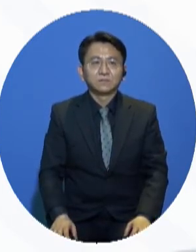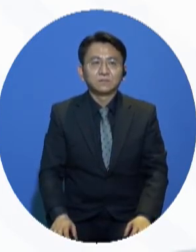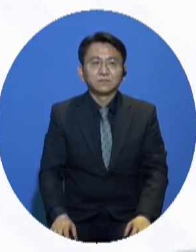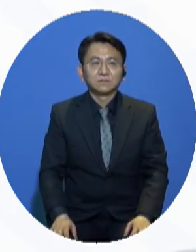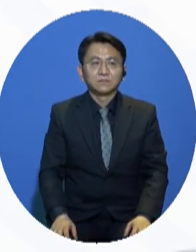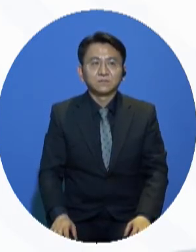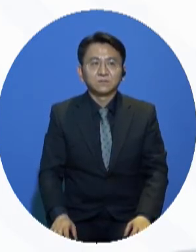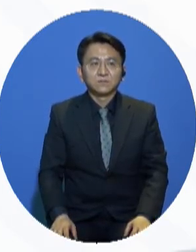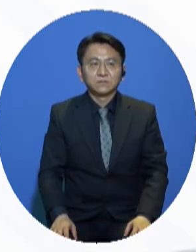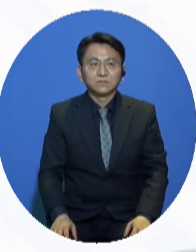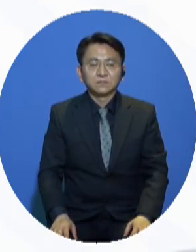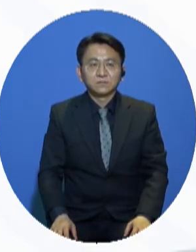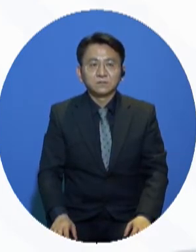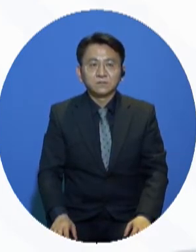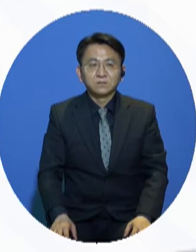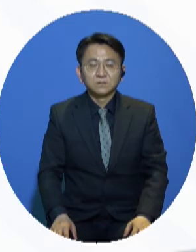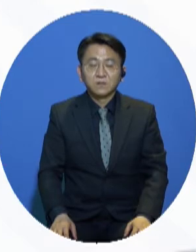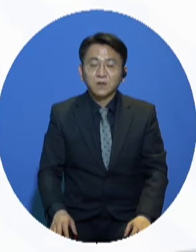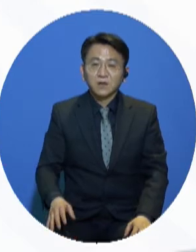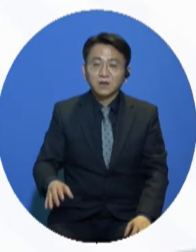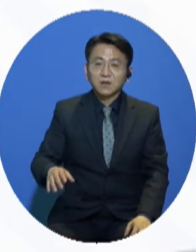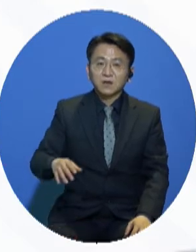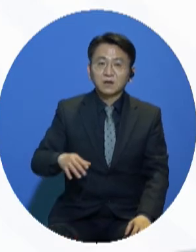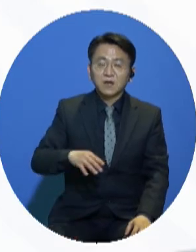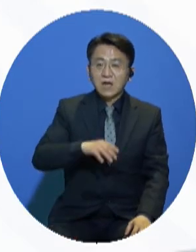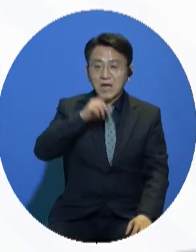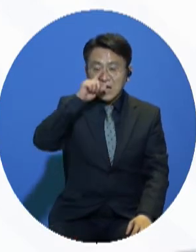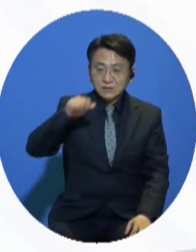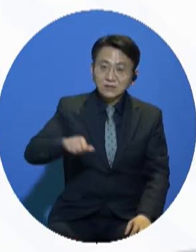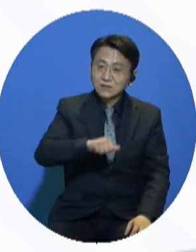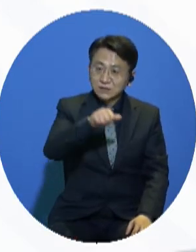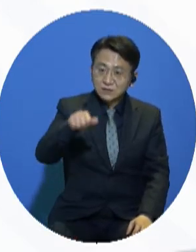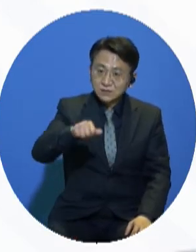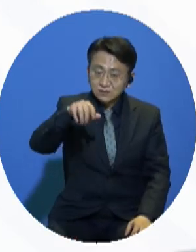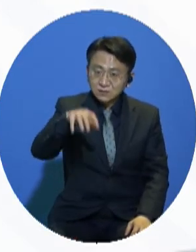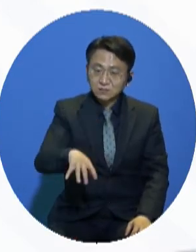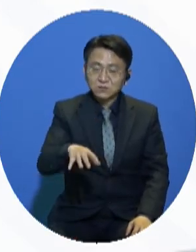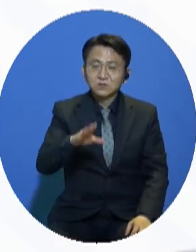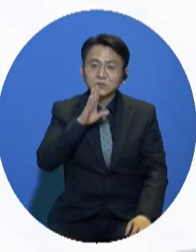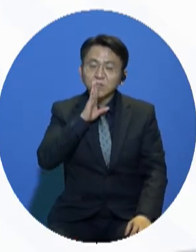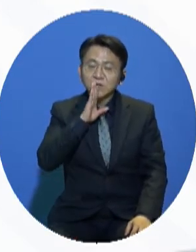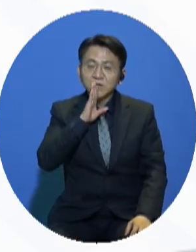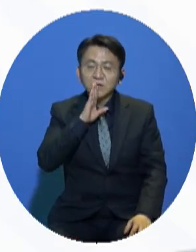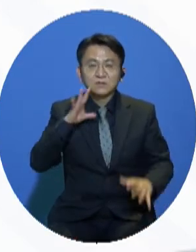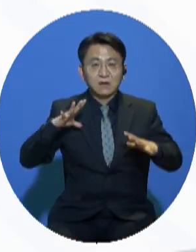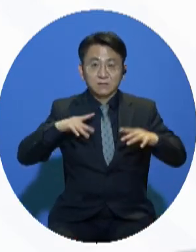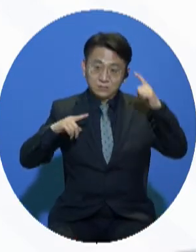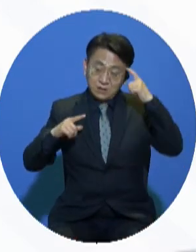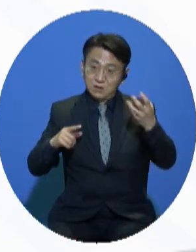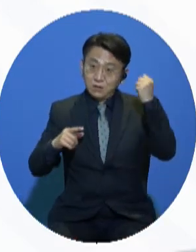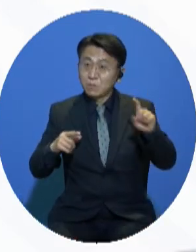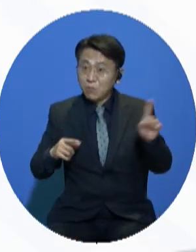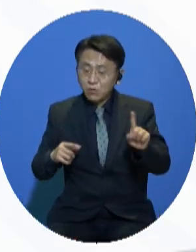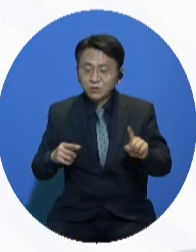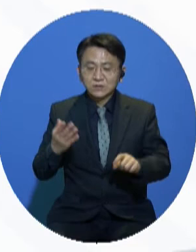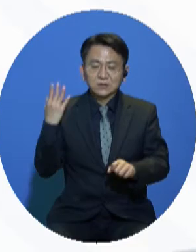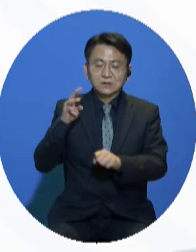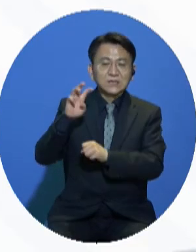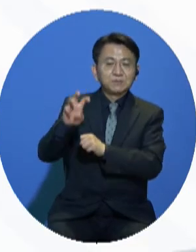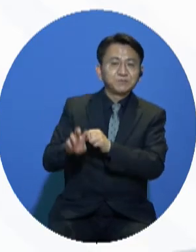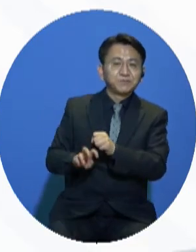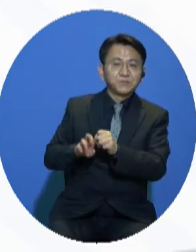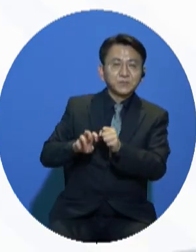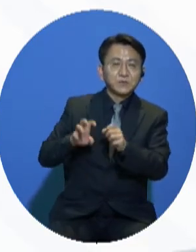We are proud also in Asia 우리 아시아에서는 특히 자랑스러워하는 것은 지난 30년에